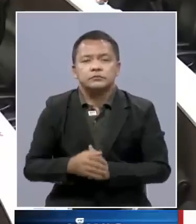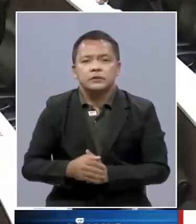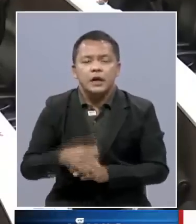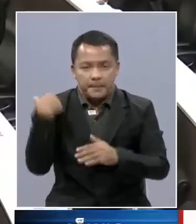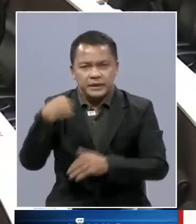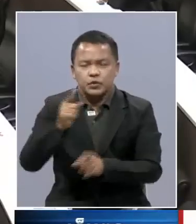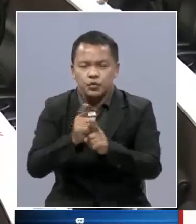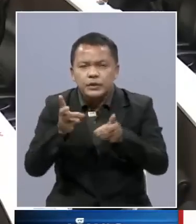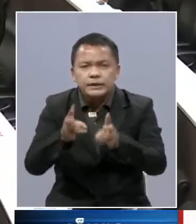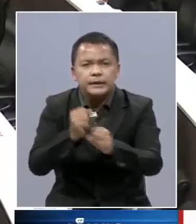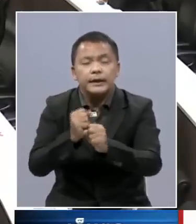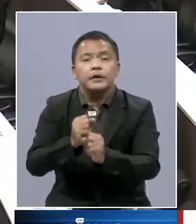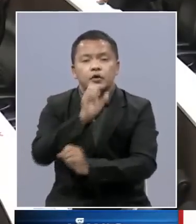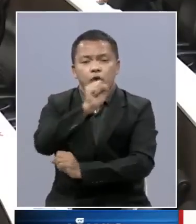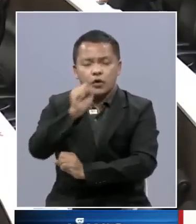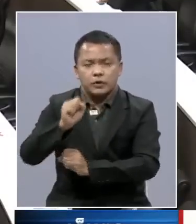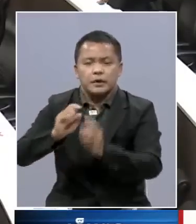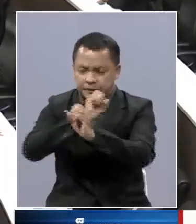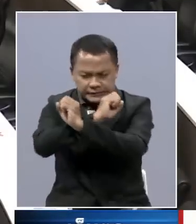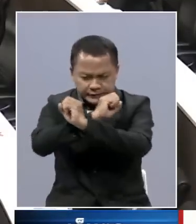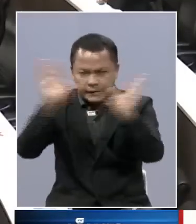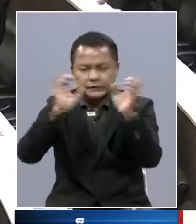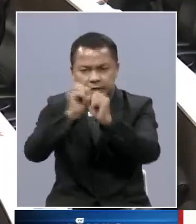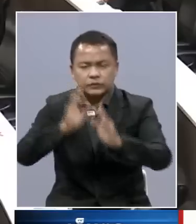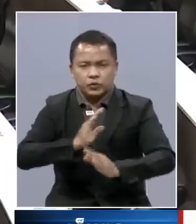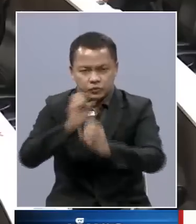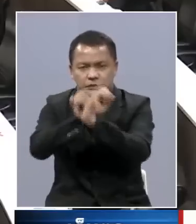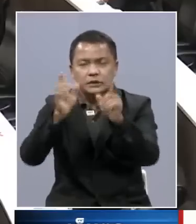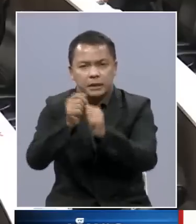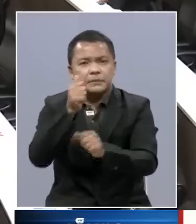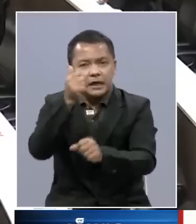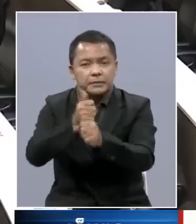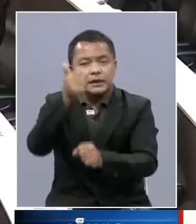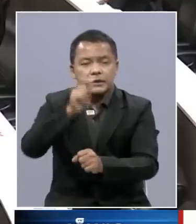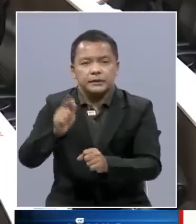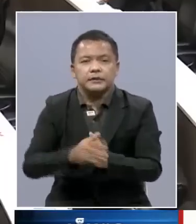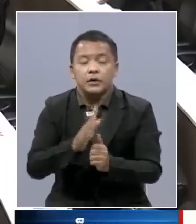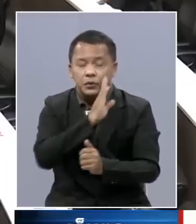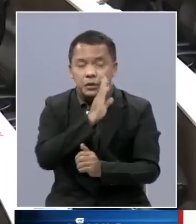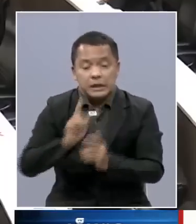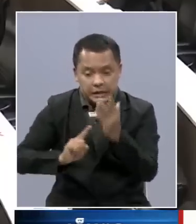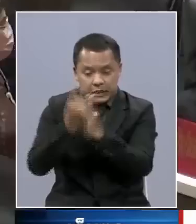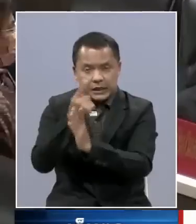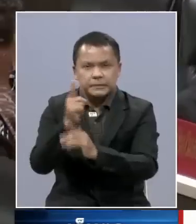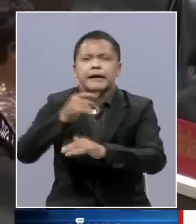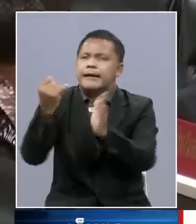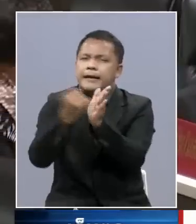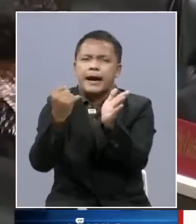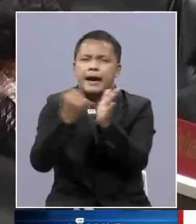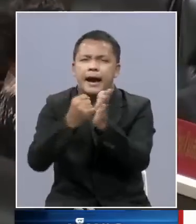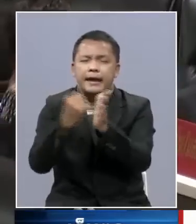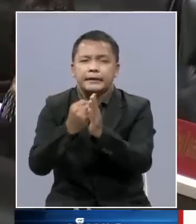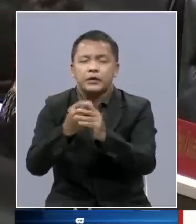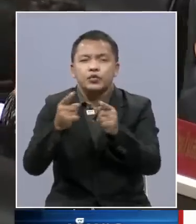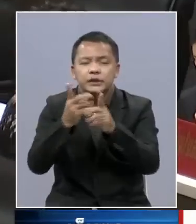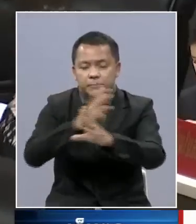ามีเจตจำนงอยากให้รัฐสภาไทยโปร่งใสมากที่สุดเท่าที่จะเป็นไปได้หรือไม่เขาจะเริ่มจากสิ่งที่ง่ายที่สุดก็คือการถ่